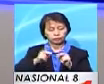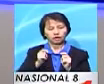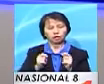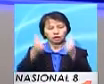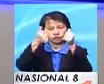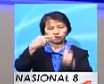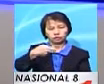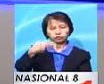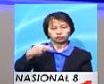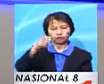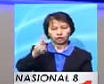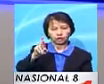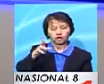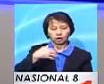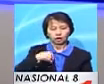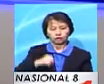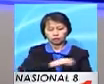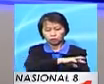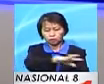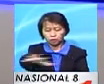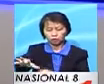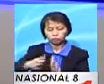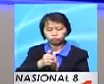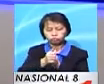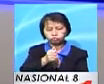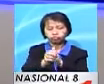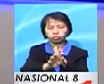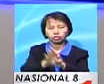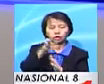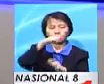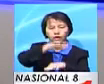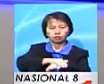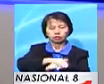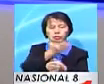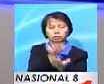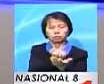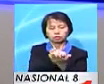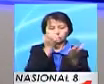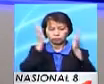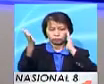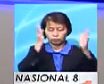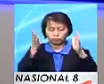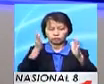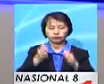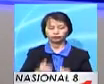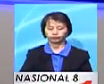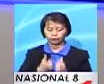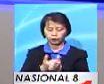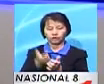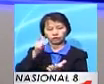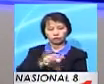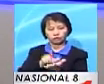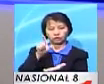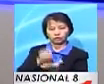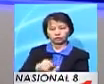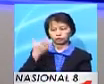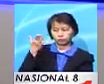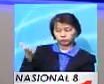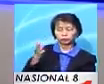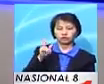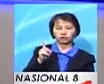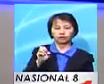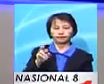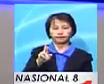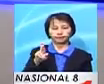laju HSR yang mempunyai kesan pemangkin besar ke atas ekonomi Malaysia. Ikuti laporan yang disediakan wartawan Kamal